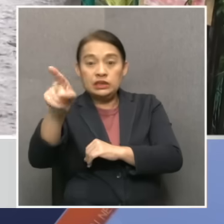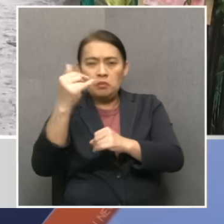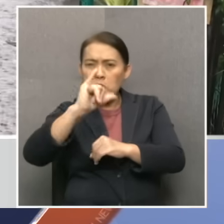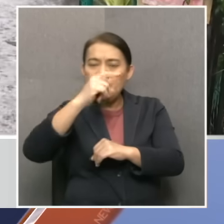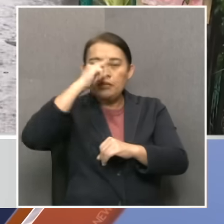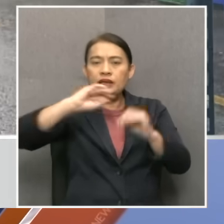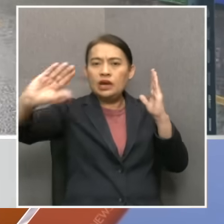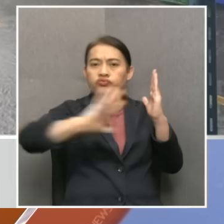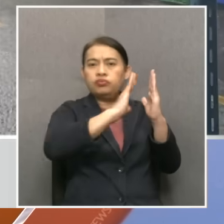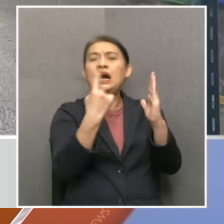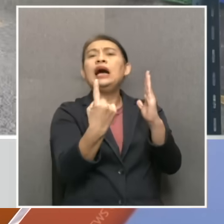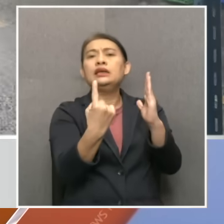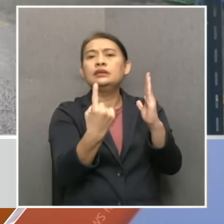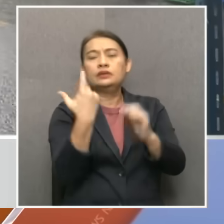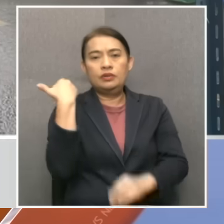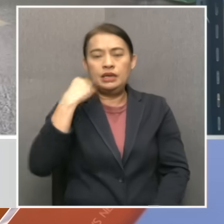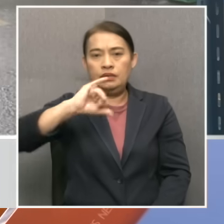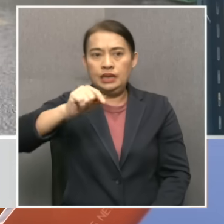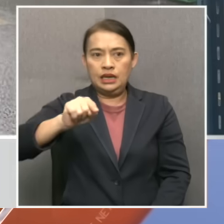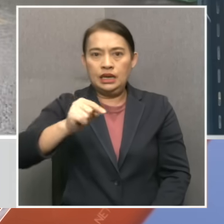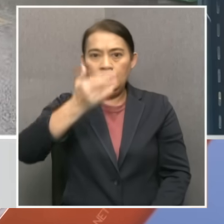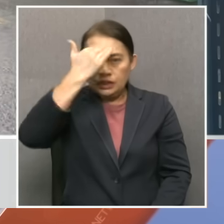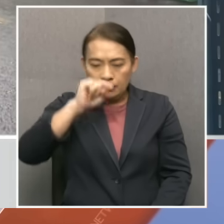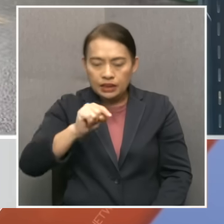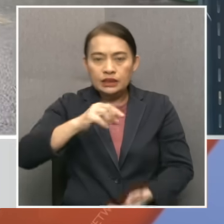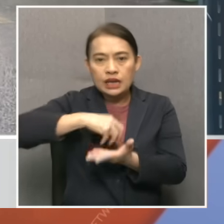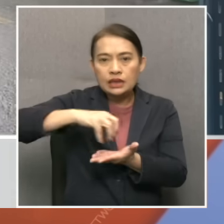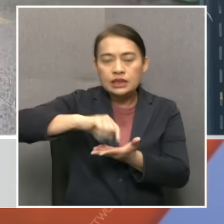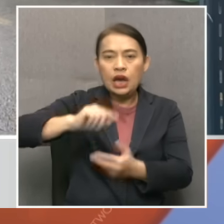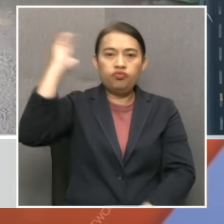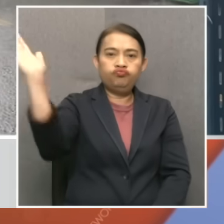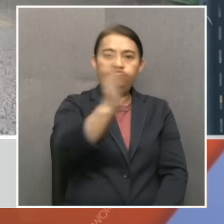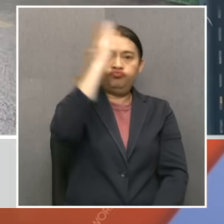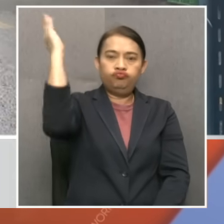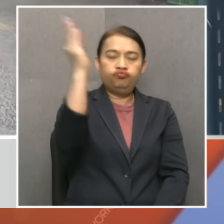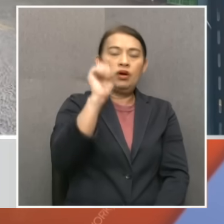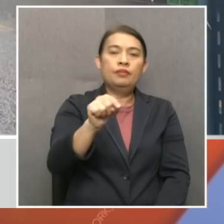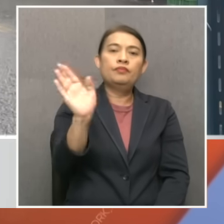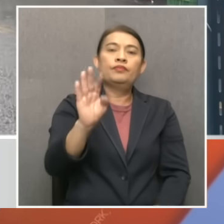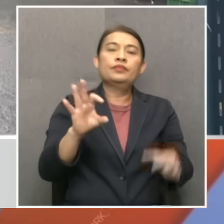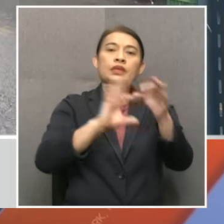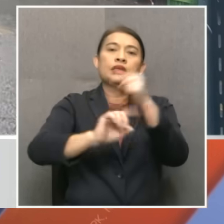ได้แต่โดยส่วนใหญ่แล้วเนี่ยเนื่องจากว่าความกดอากาศสูงมาเนี่ยพายุมักจะถอยลงไปทางล่างแหละภาคกล